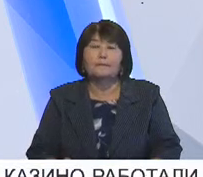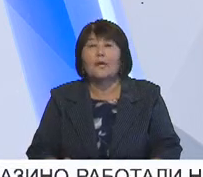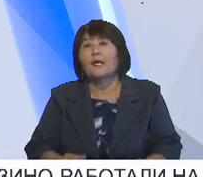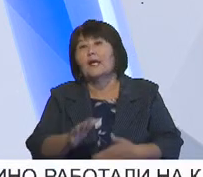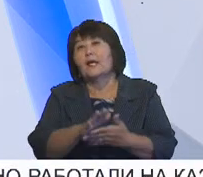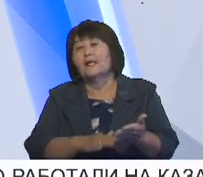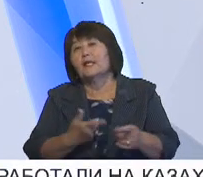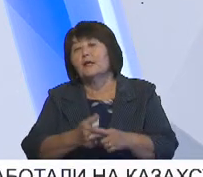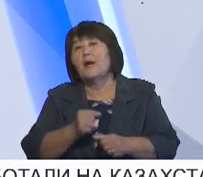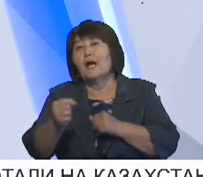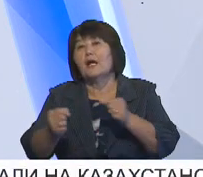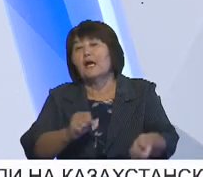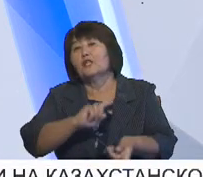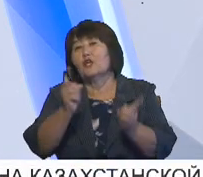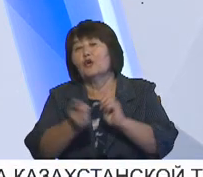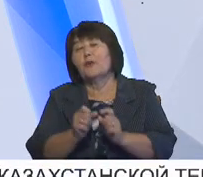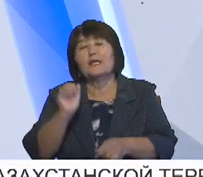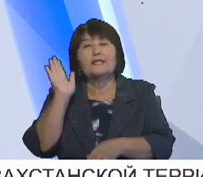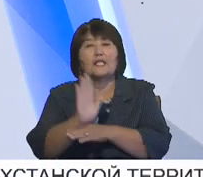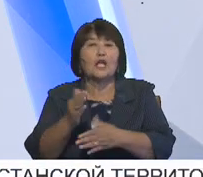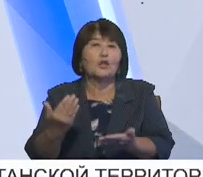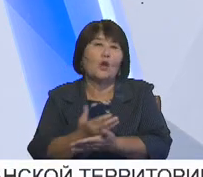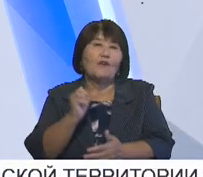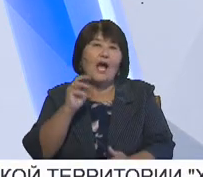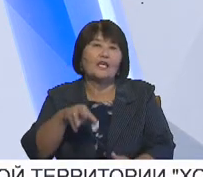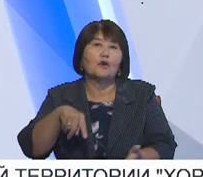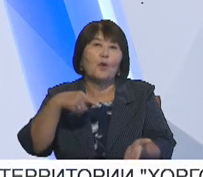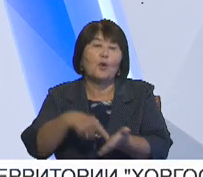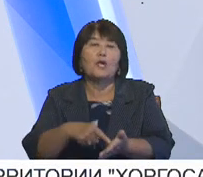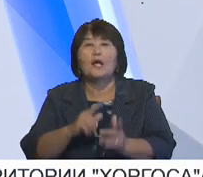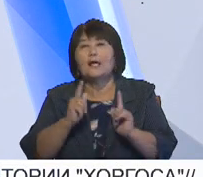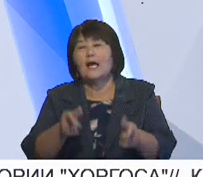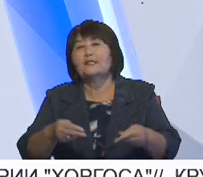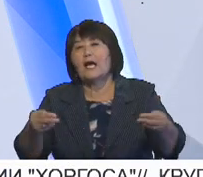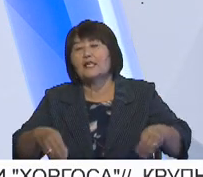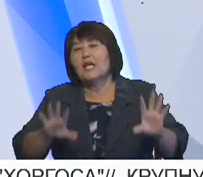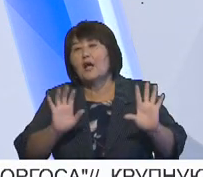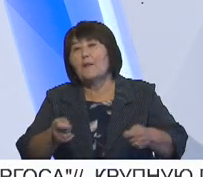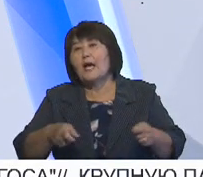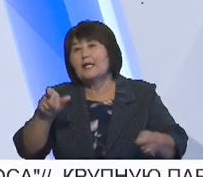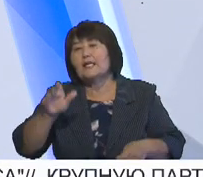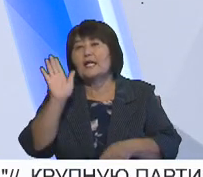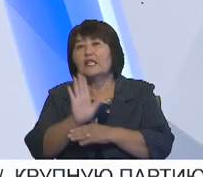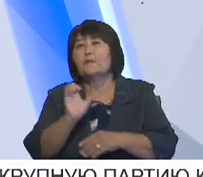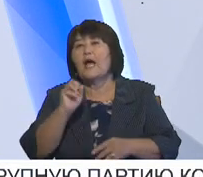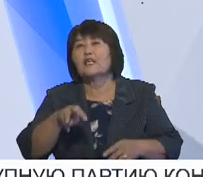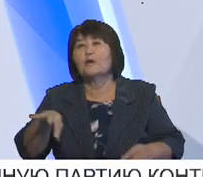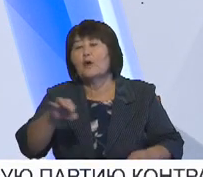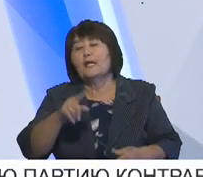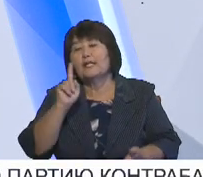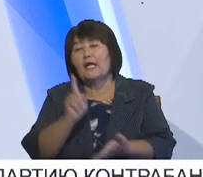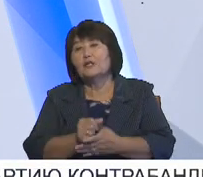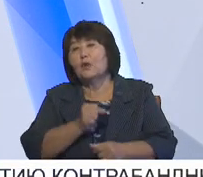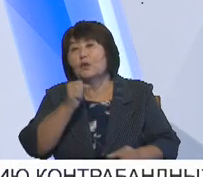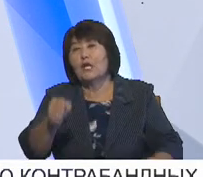далее о кадровых перестановках назначен новый Аким города по согласованию с администрацией президента распоряжением Аким области на эту должность